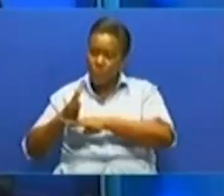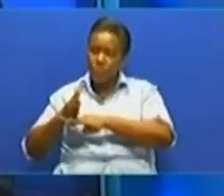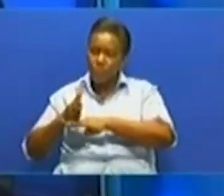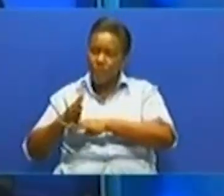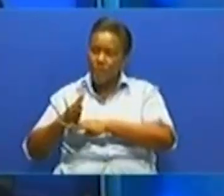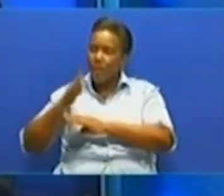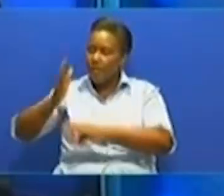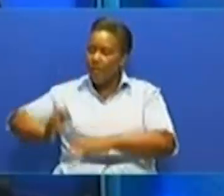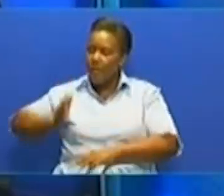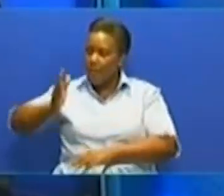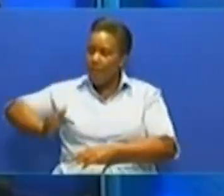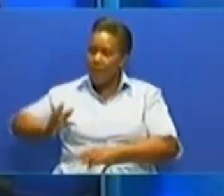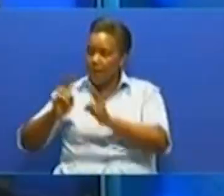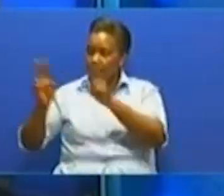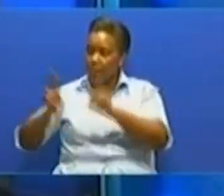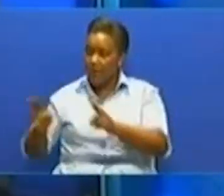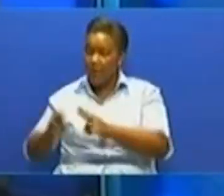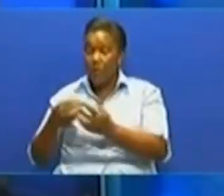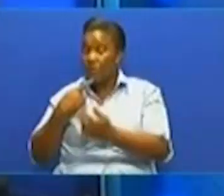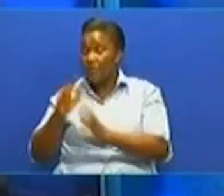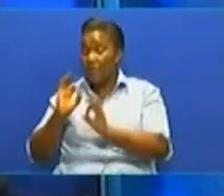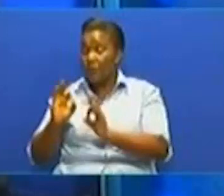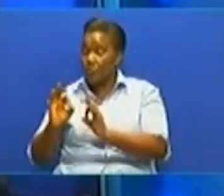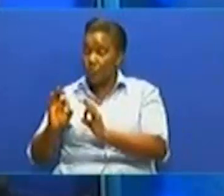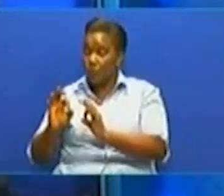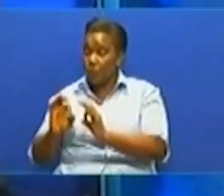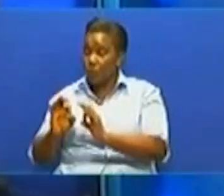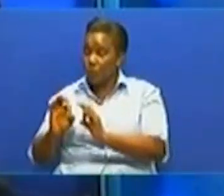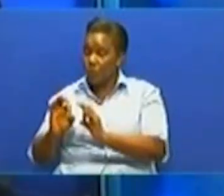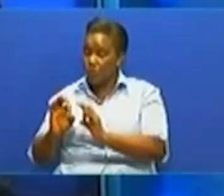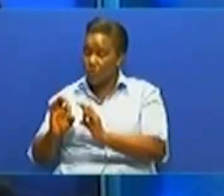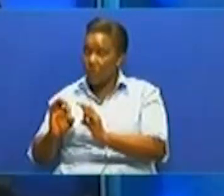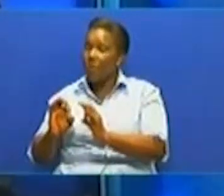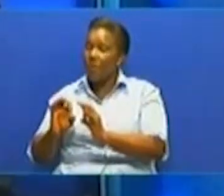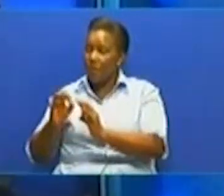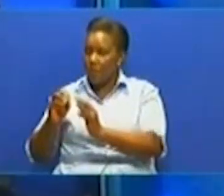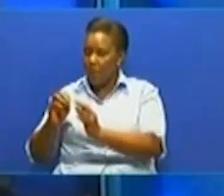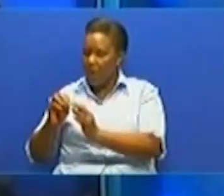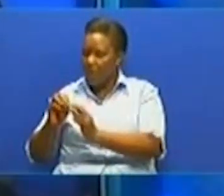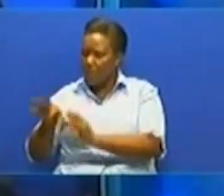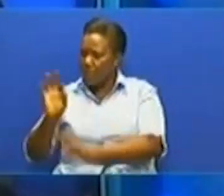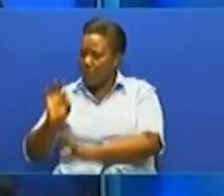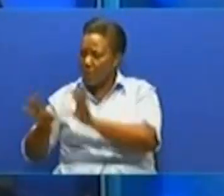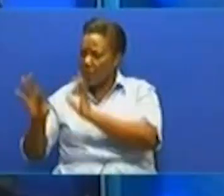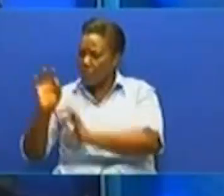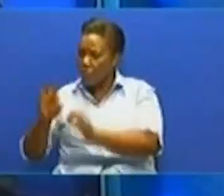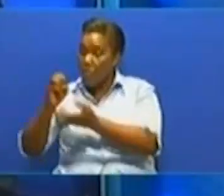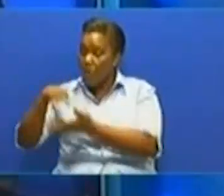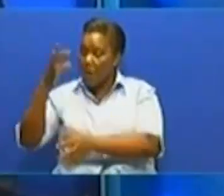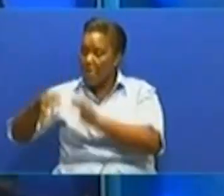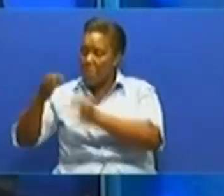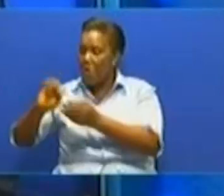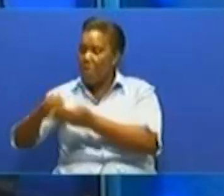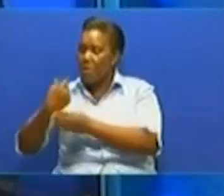SGR wameagizwa kuwasilisha mchanganuo halisi wa harama ya milioni 350 baada ya kuwepo sintofahamu ya matumizi